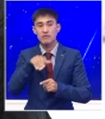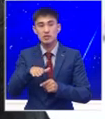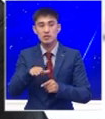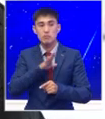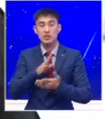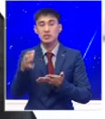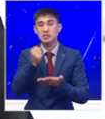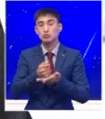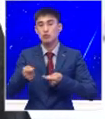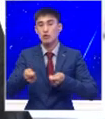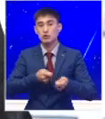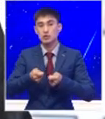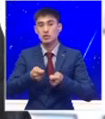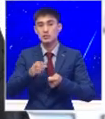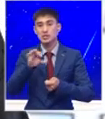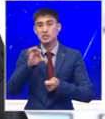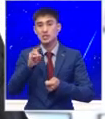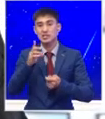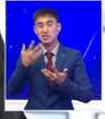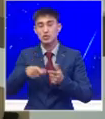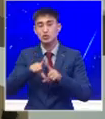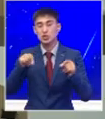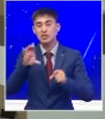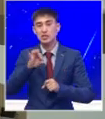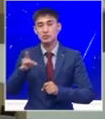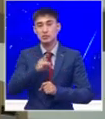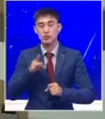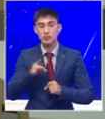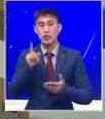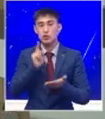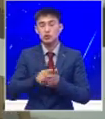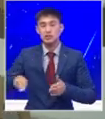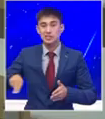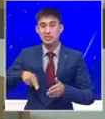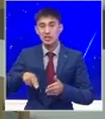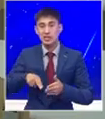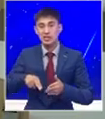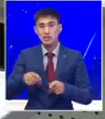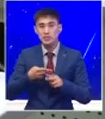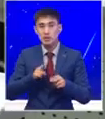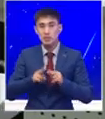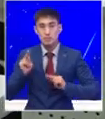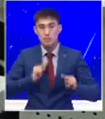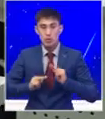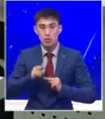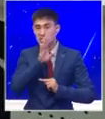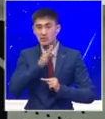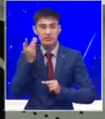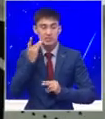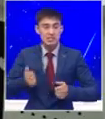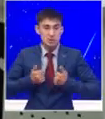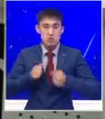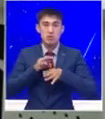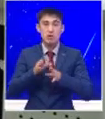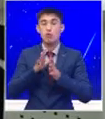был назначен руководителем рыкс средней школы в сарканде но должность директора не прельщала инициативного педагога женщина всегда стремилась